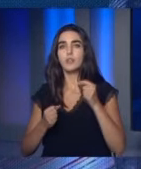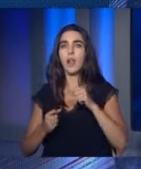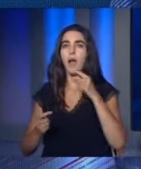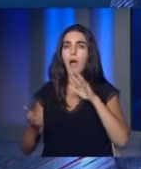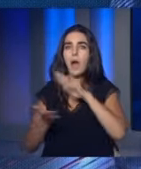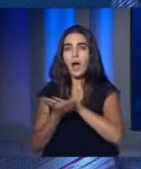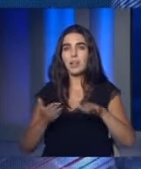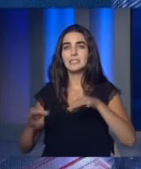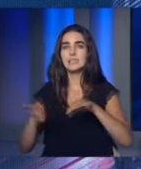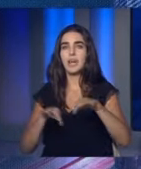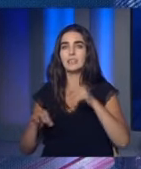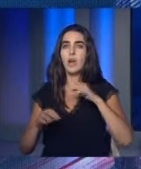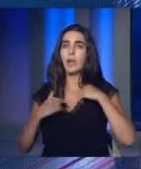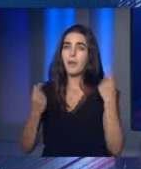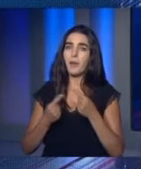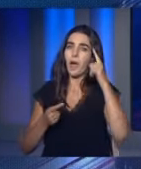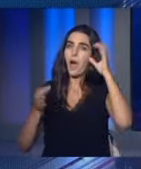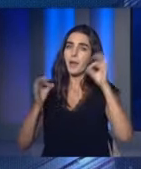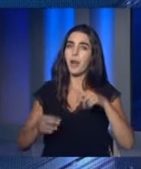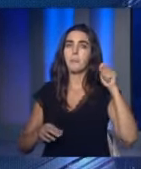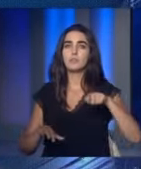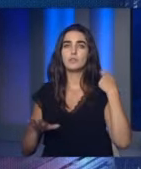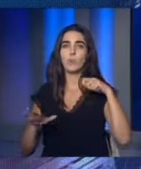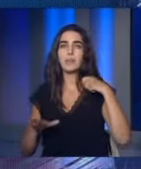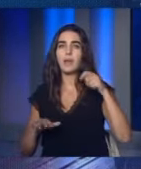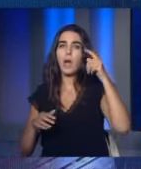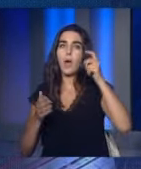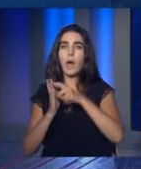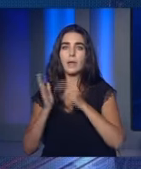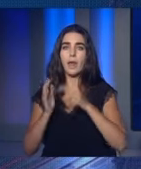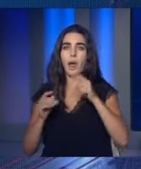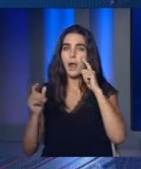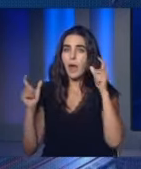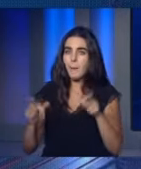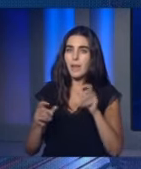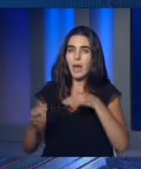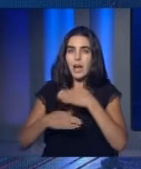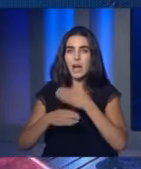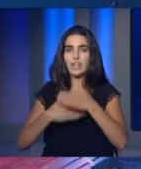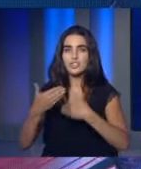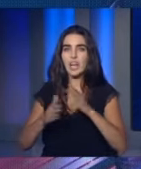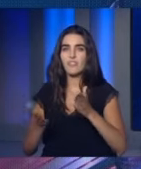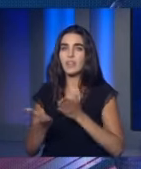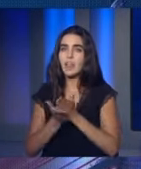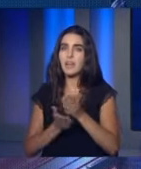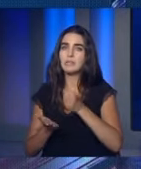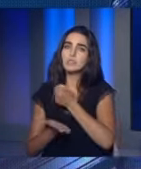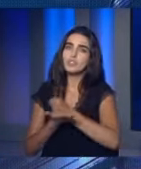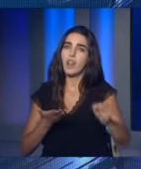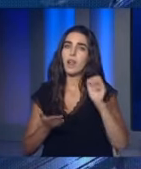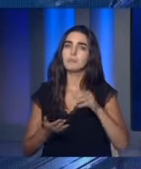إنما هناك حاجة إلى غطاء سياسي كوننا ننفذ قرارات مجلس الوزراء والقوانين المرعية